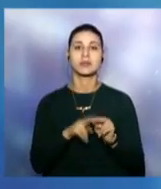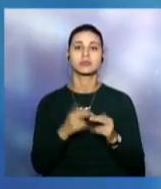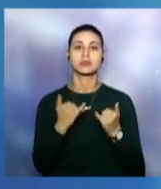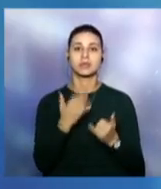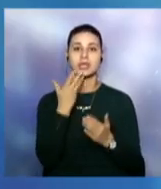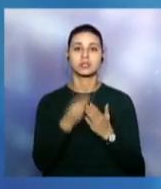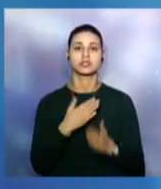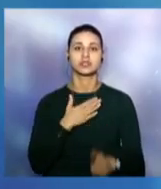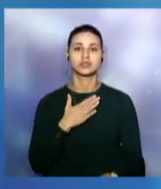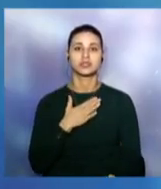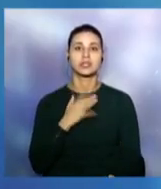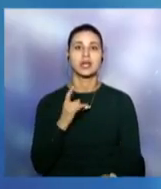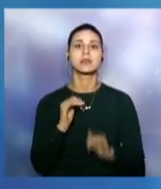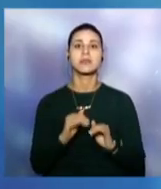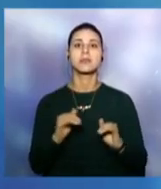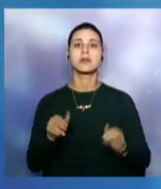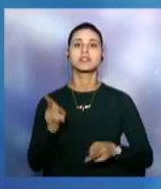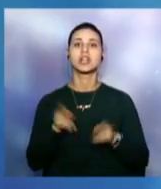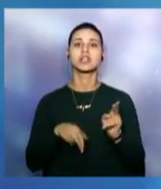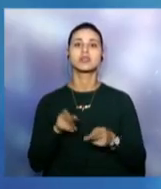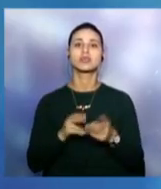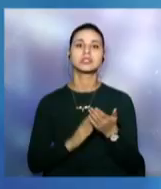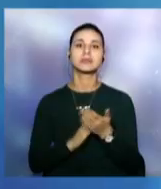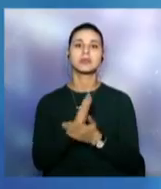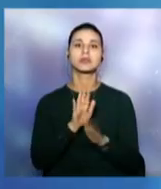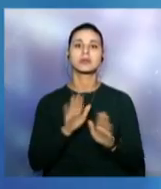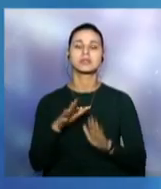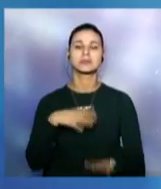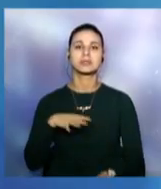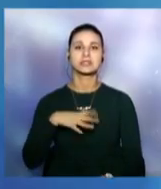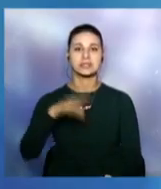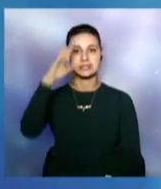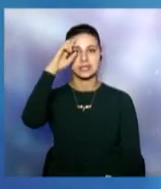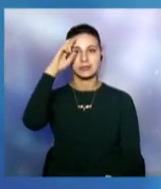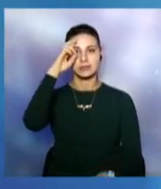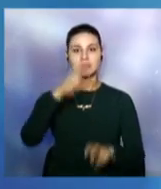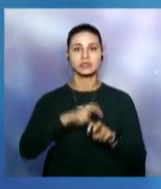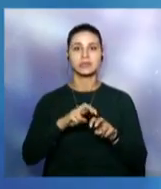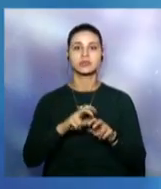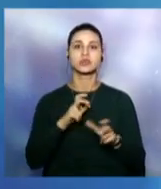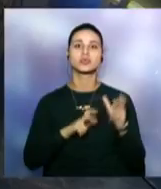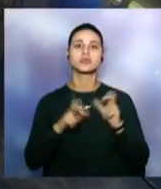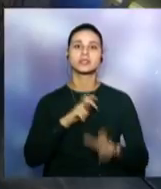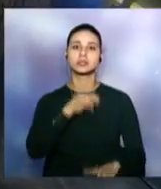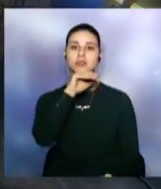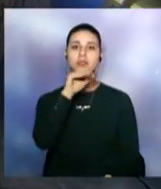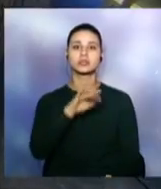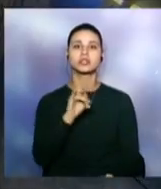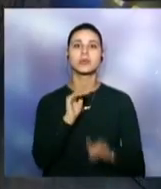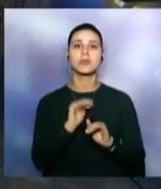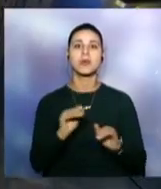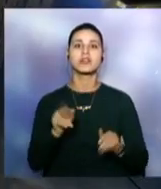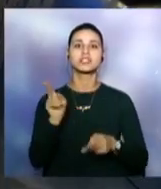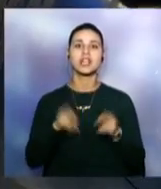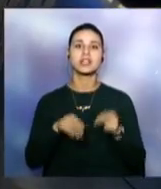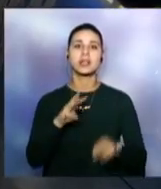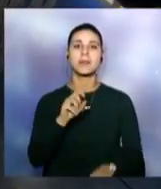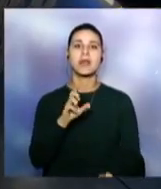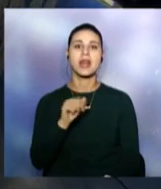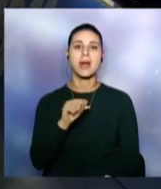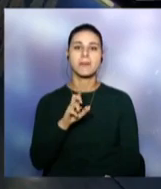დღეს ჩვენთან ბავშვთა ქირურგიის მიმართულების ხელმძღვანელი, თბილისის სახელმწიფო სამედიცინო უნივერსიტეტის პროფესორი, ბავშვთა ქირურგი ბატონი